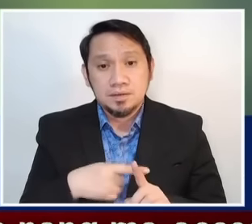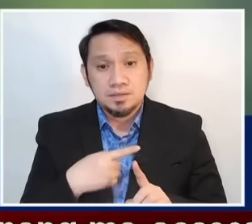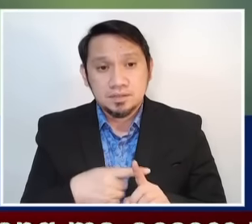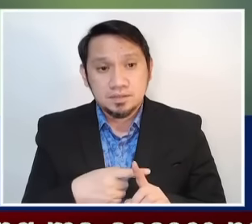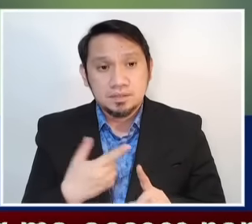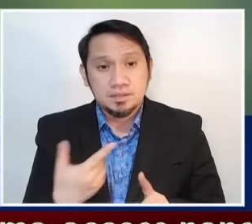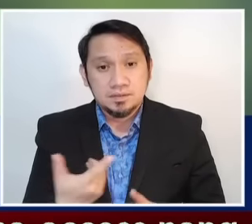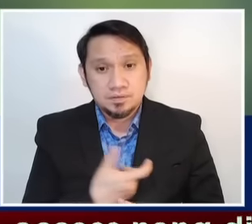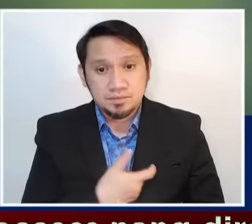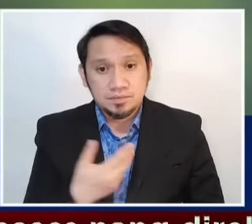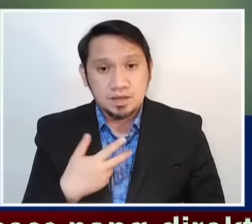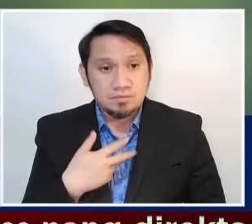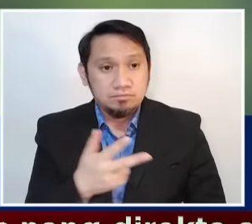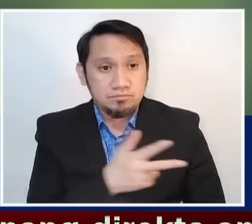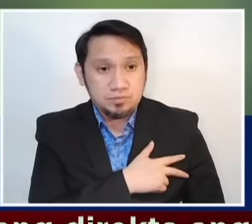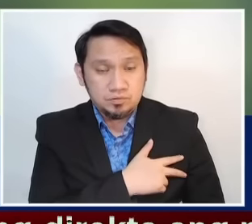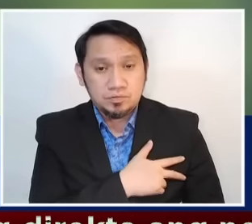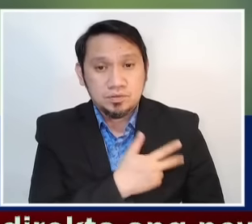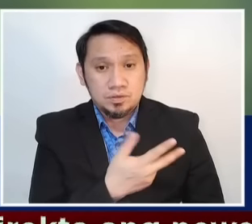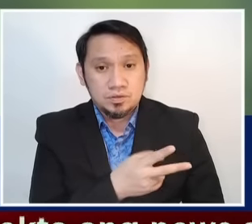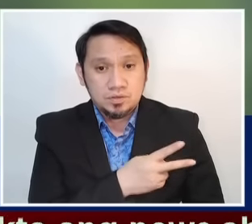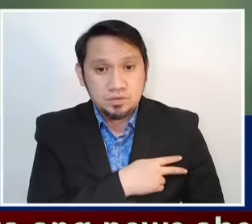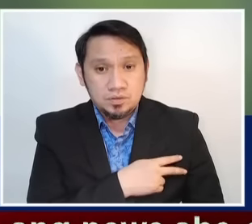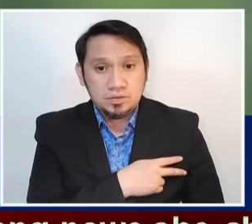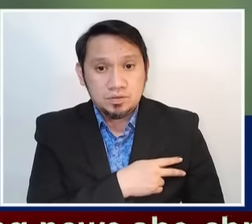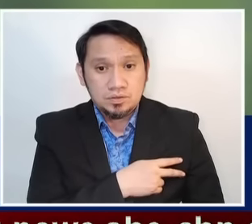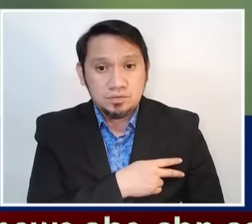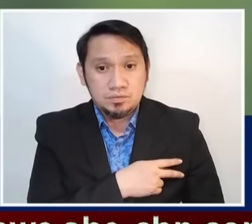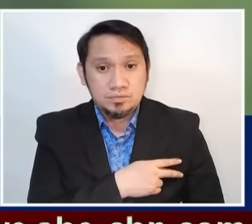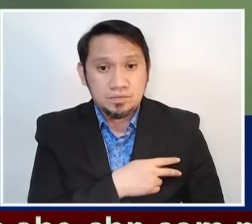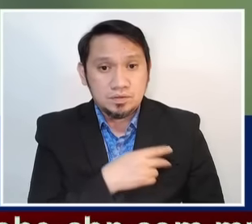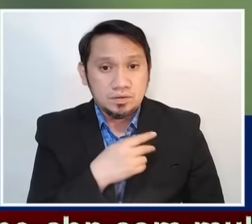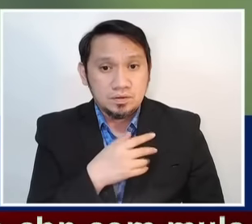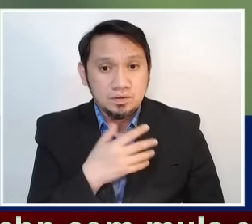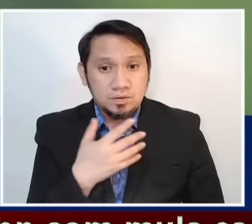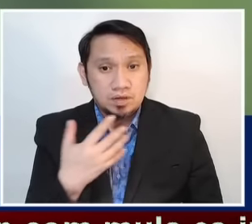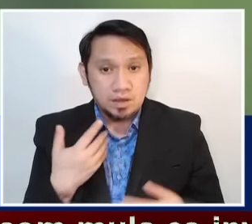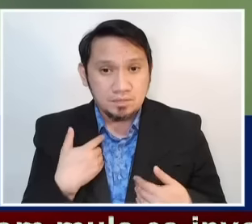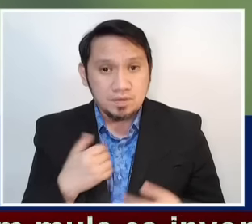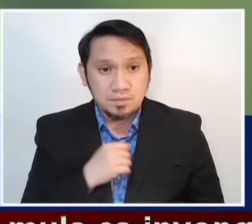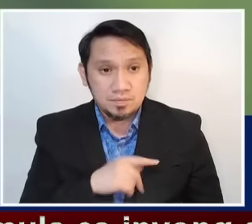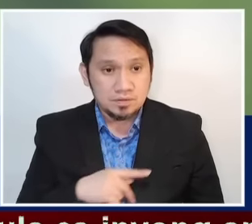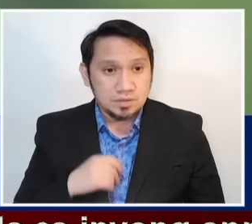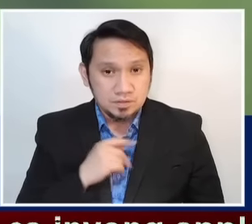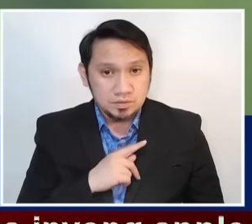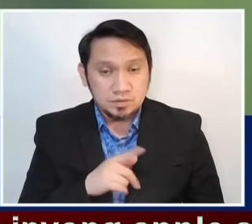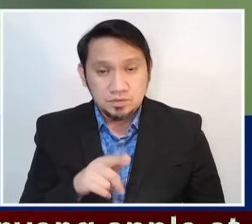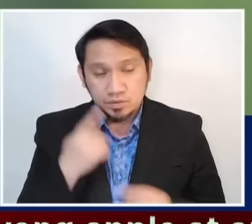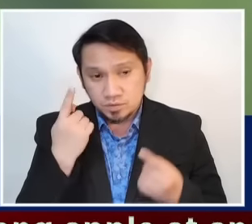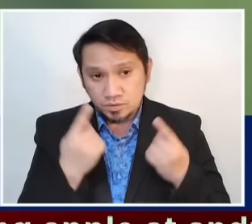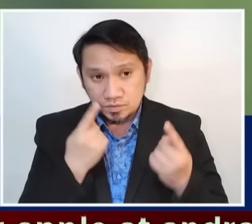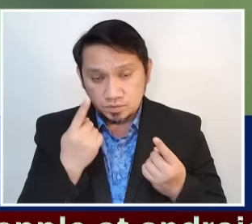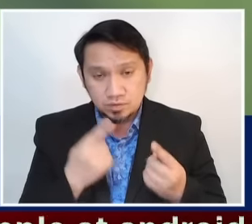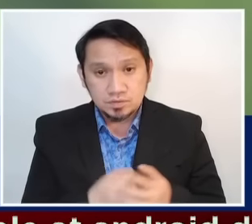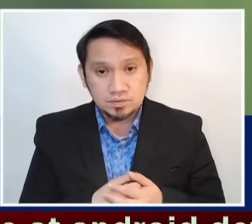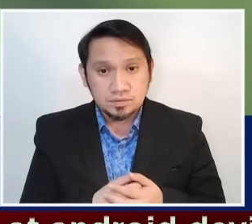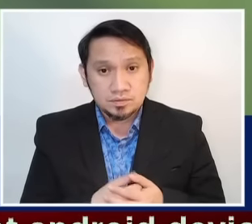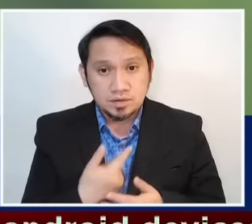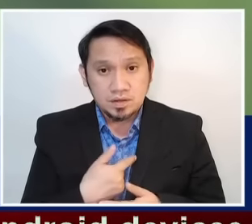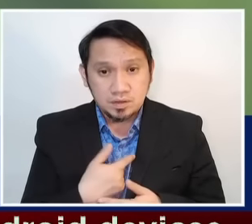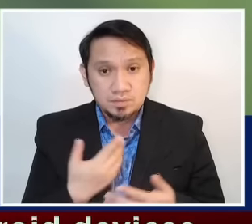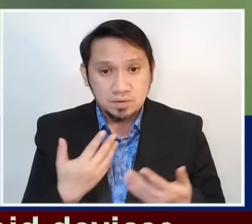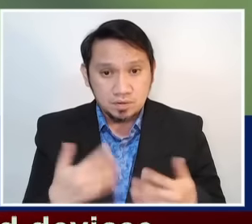vaccinated, double boosted. Symptoms are mild, and I really appreciate your inquiries and your concerns. But I'm doing well, getting